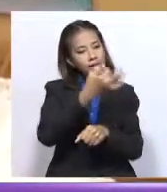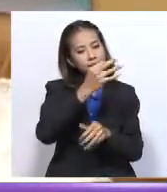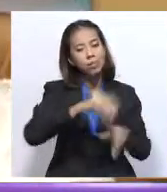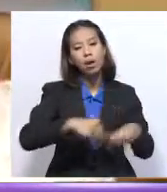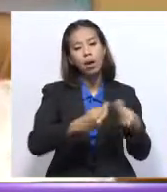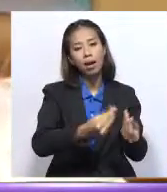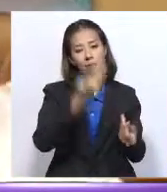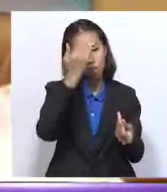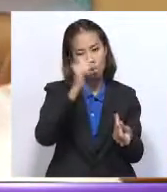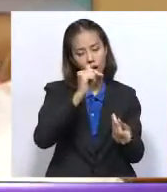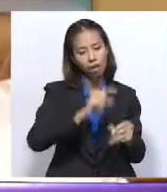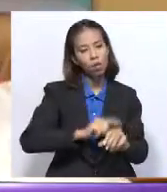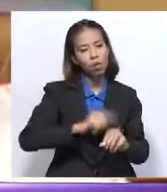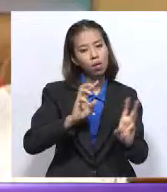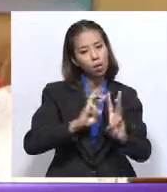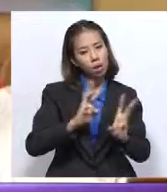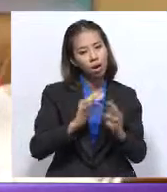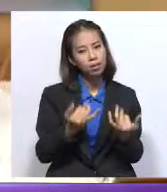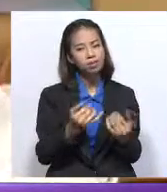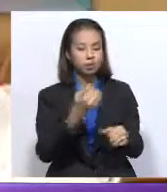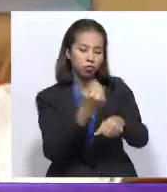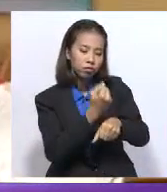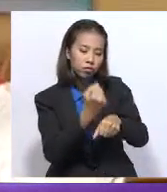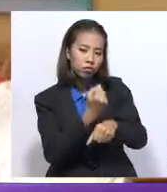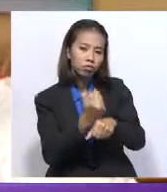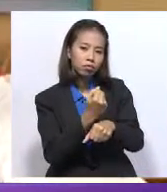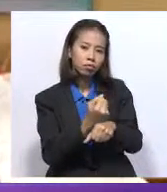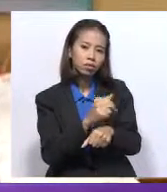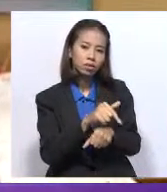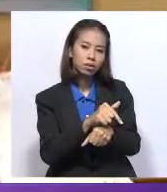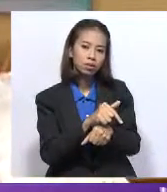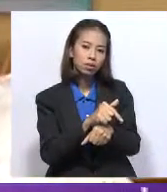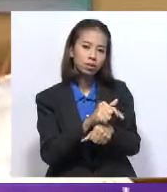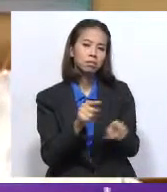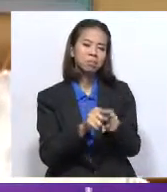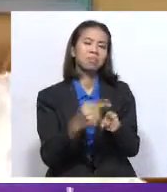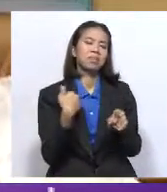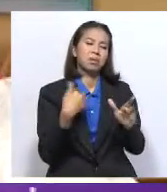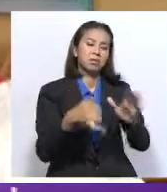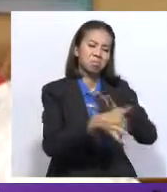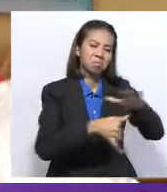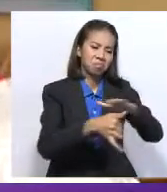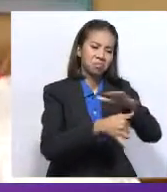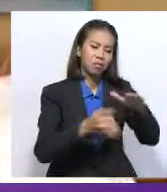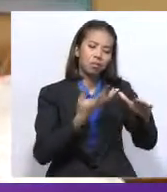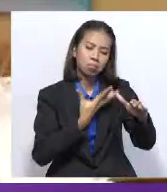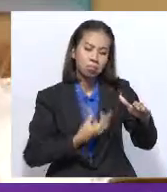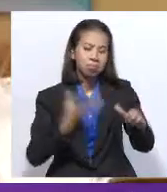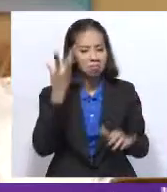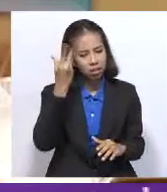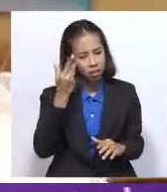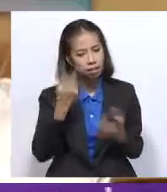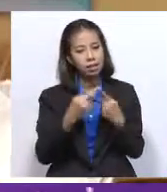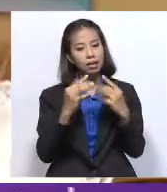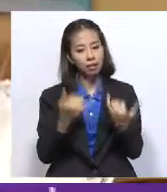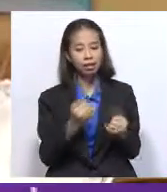าเพื่อที่เขาจะได้ใช้เวลาว่างหรือเวลาที่เขาอยู่ในนั้นนานๆเนี่ยเขาจะเกิดความรู้สึกเครียดกังวลหดหู่เงี้ยแต่การที่เขา